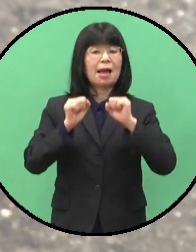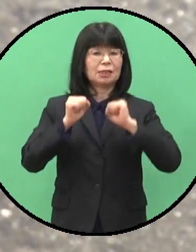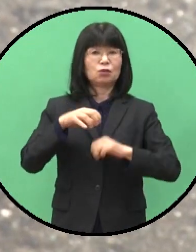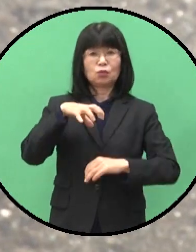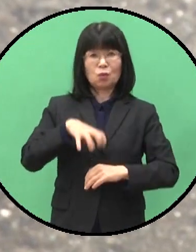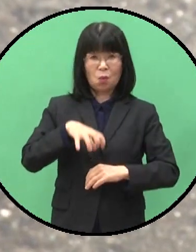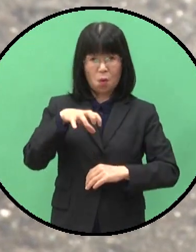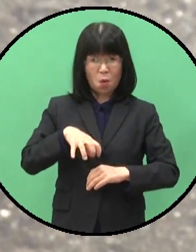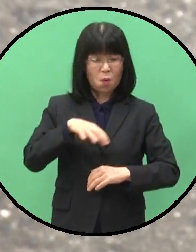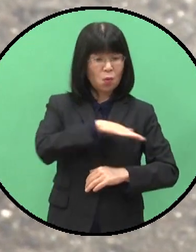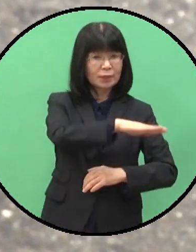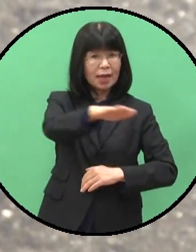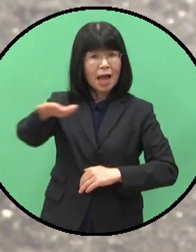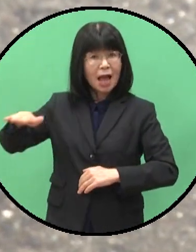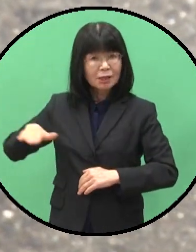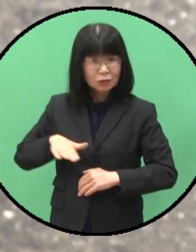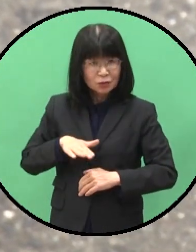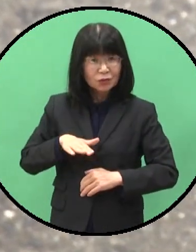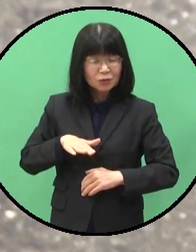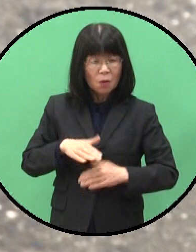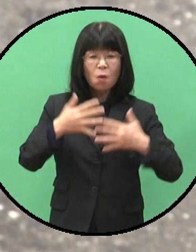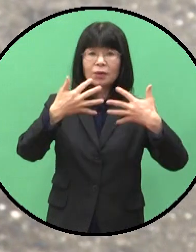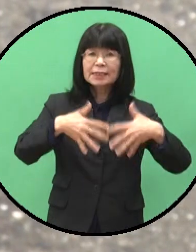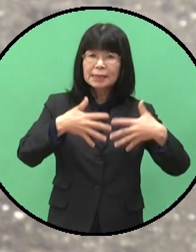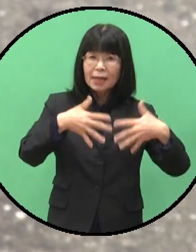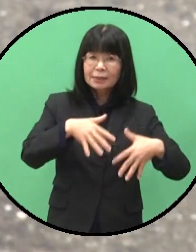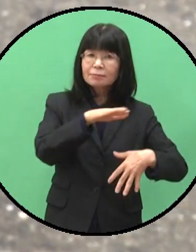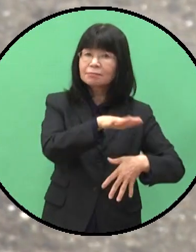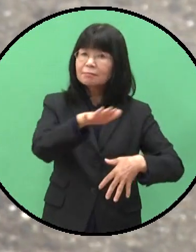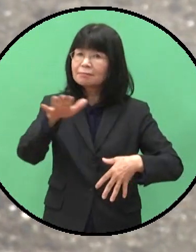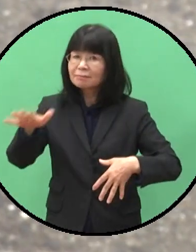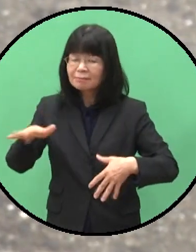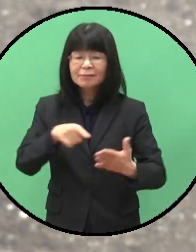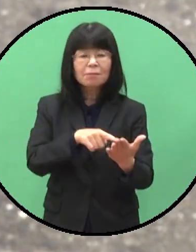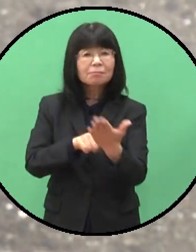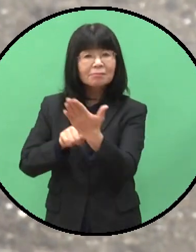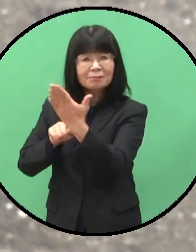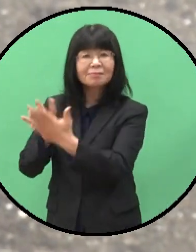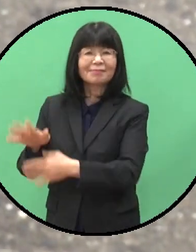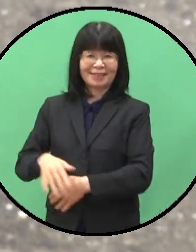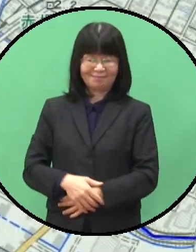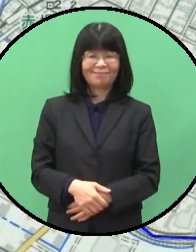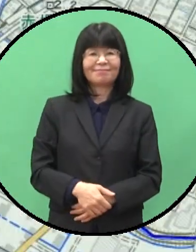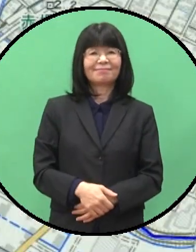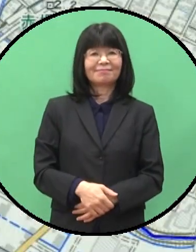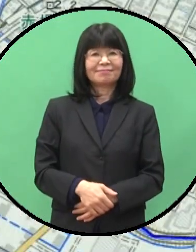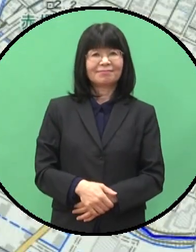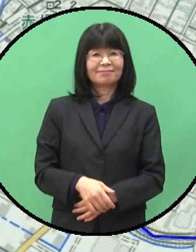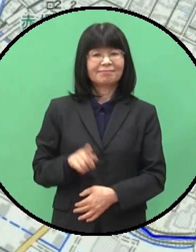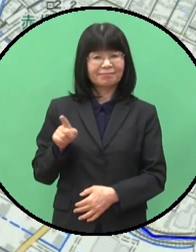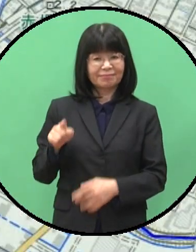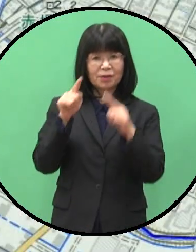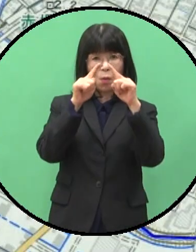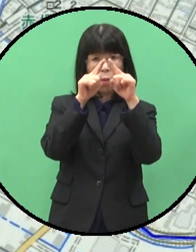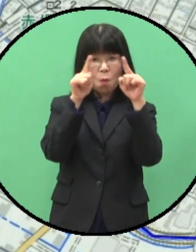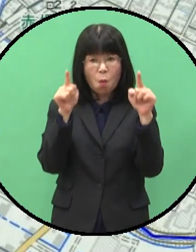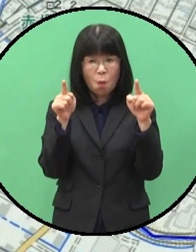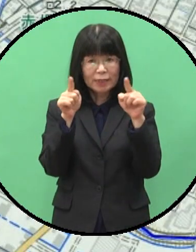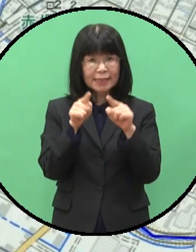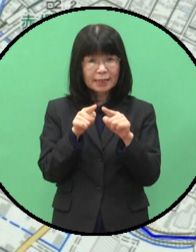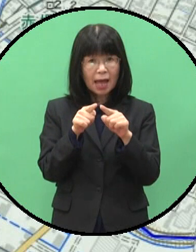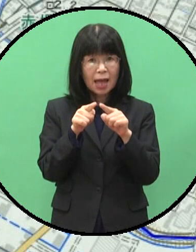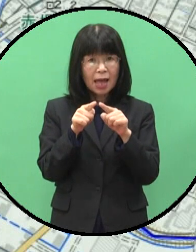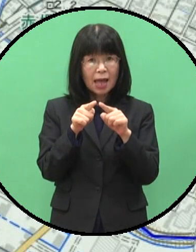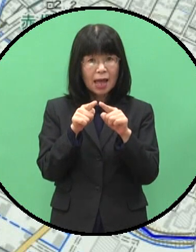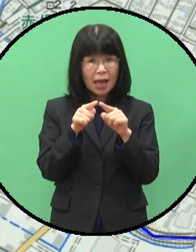の、周辺の水位計の、アイコンが出てきます。こちらの、